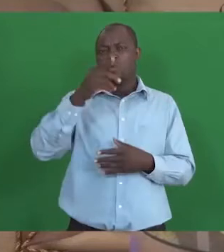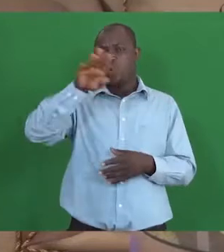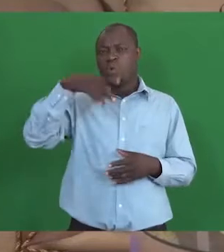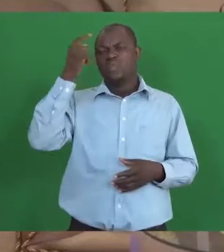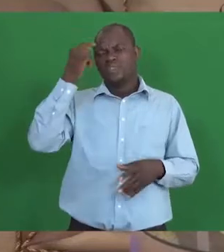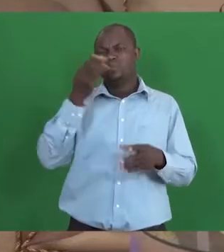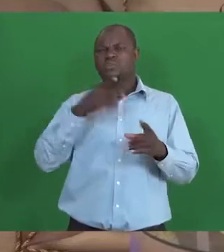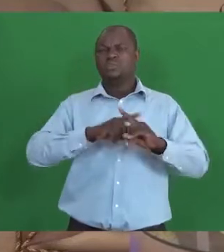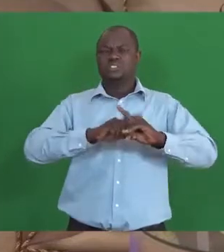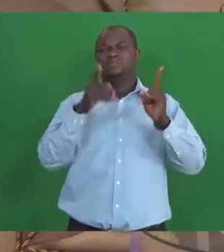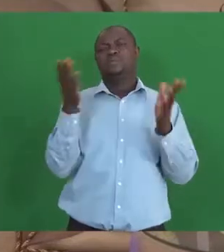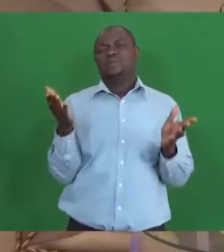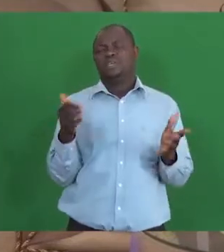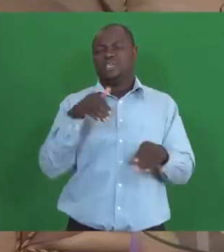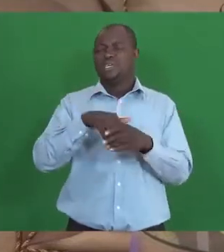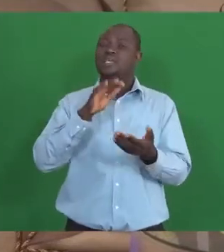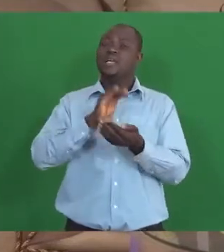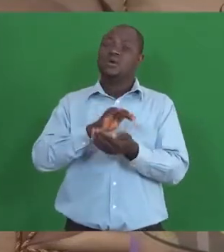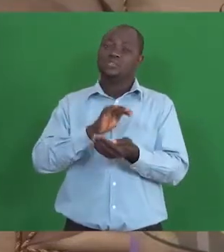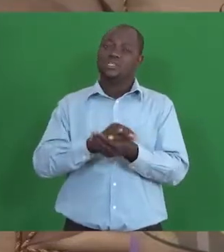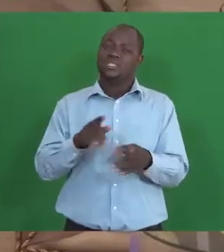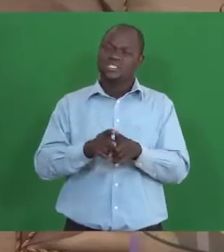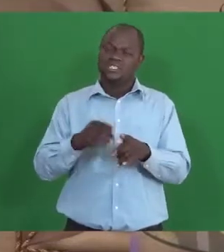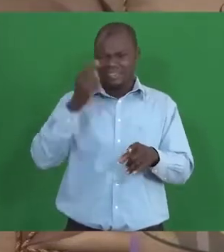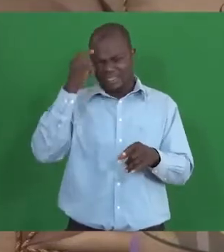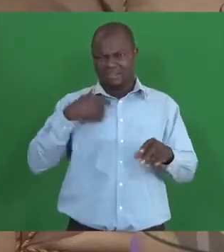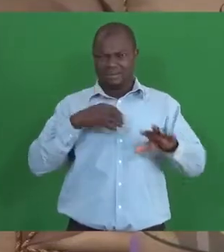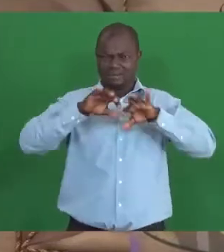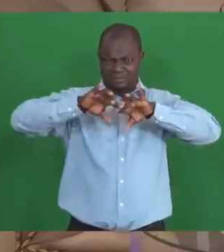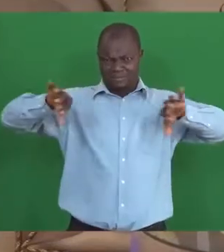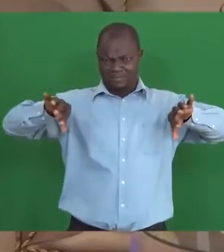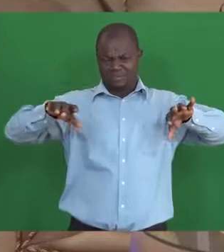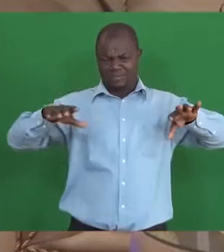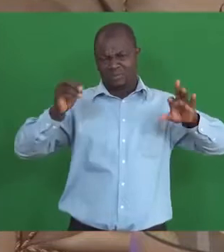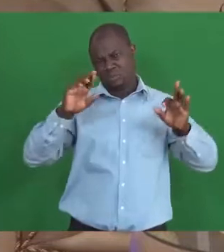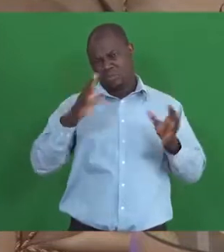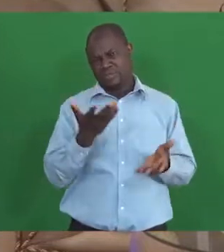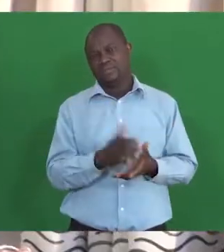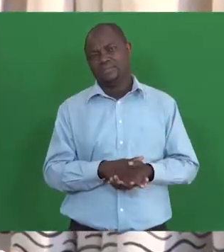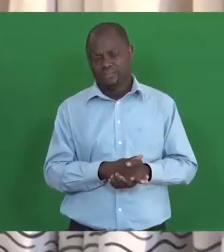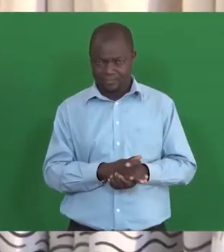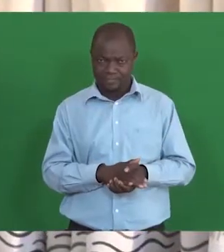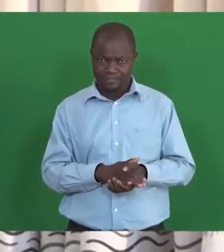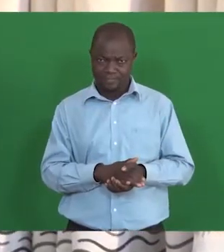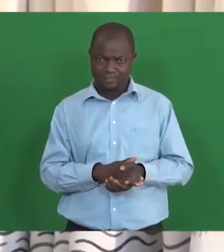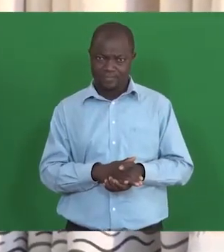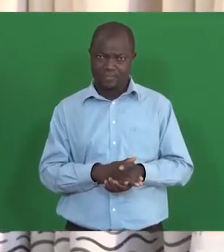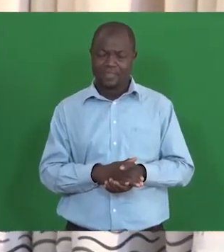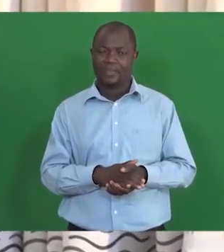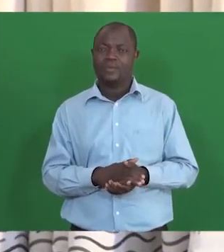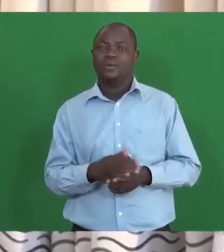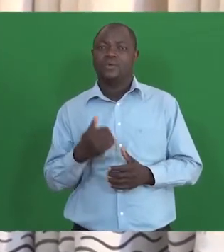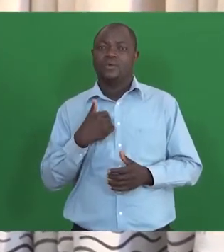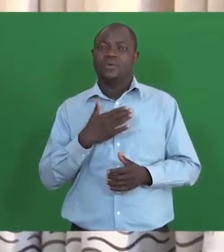kana tiri mutsika nemagariro. Tsika nemagariro dzinotimwashura here, ndikuya kwauri mukwasha wangu chidiki. Ndichiedza